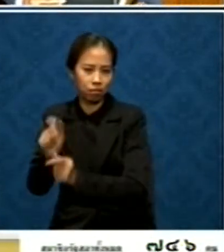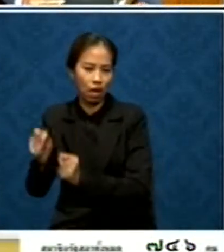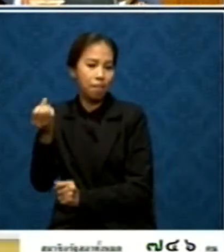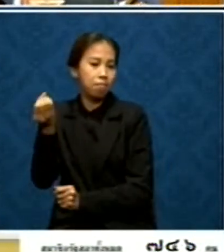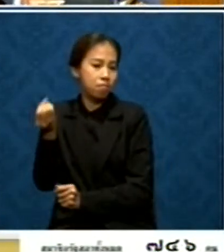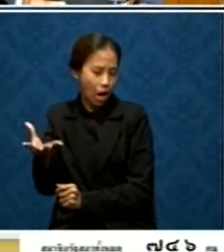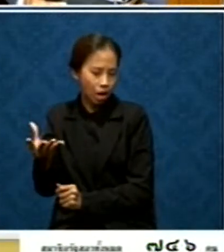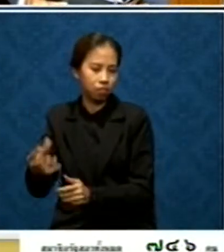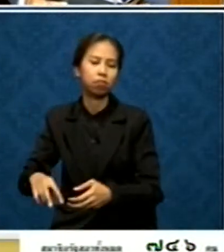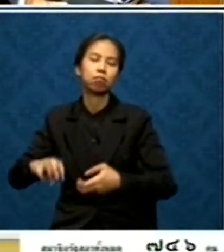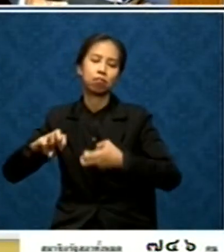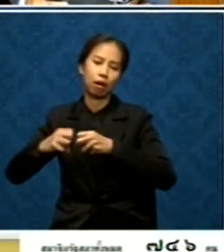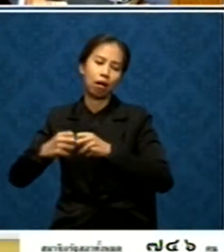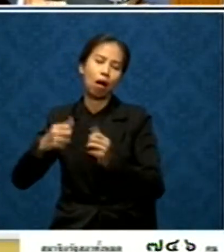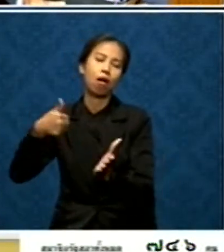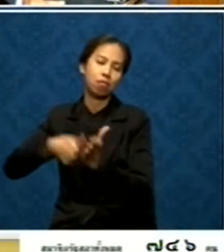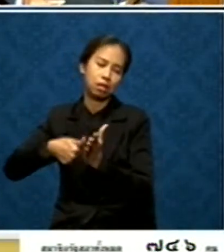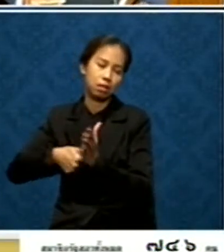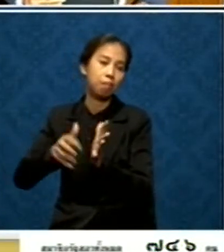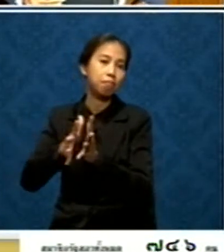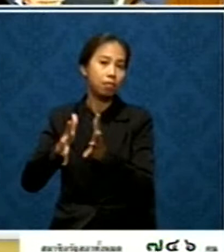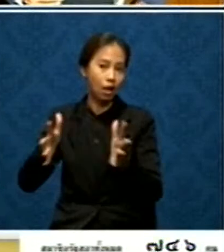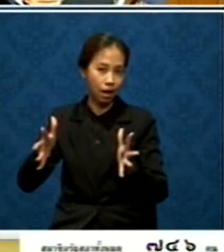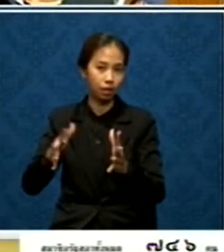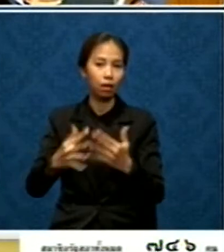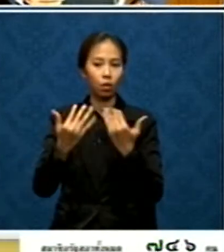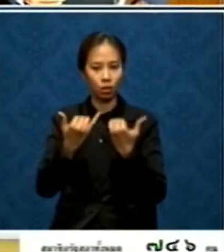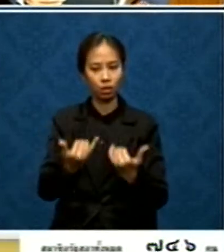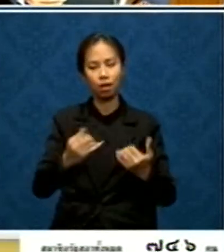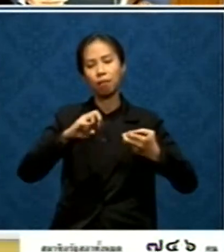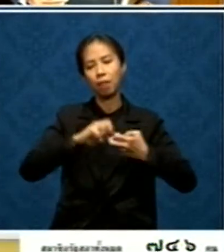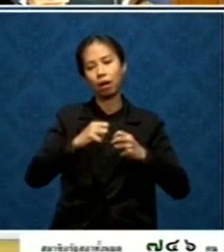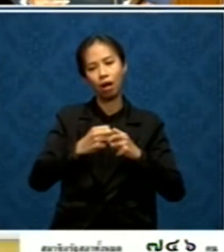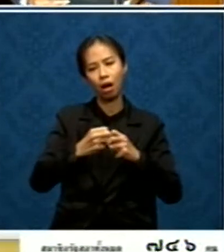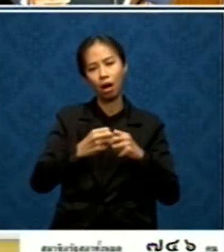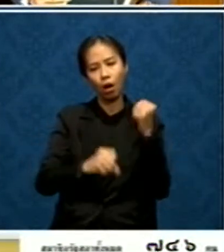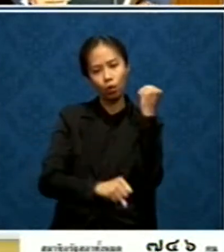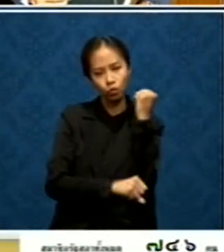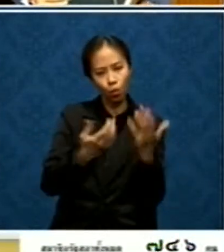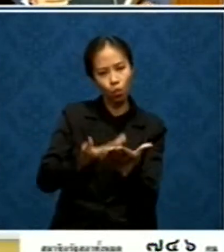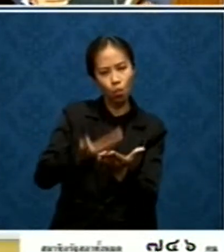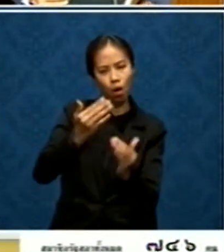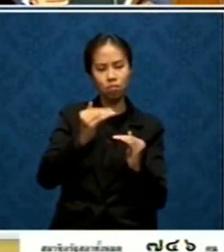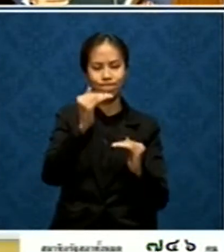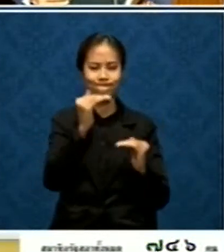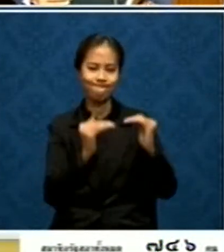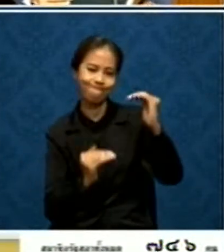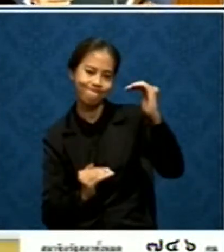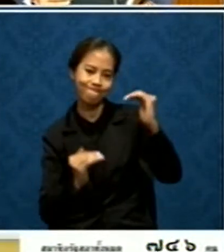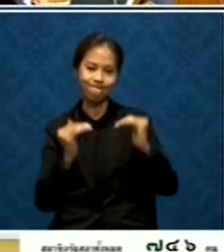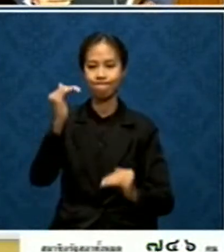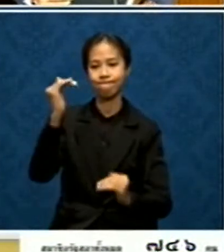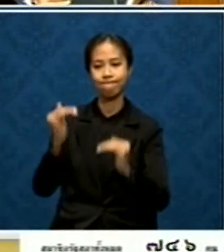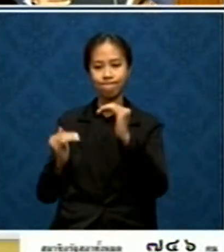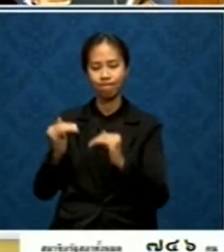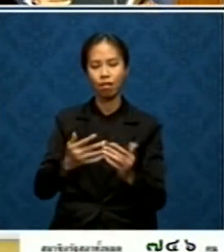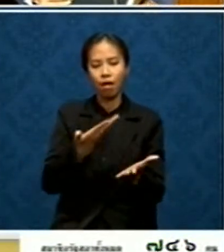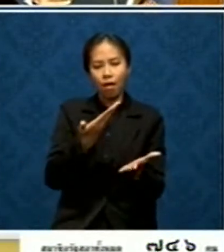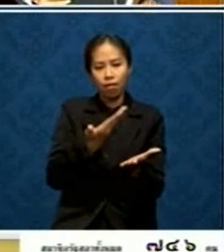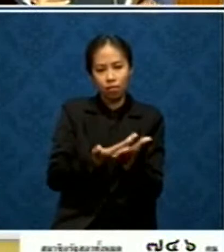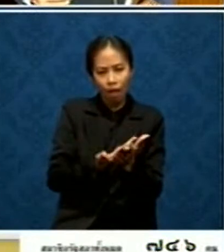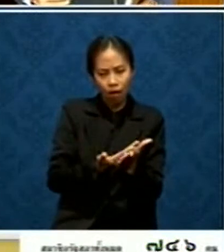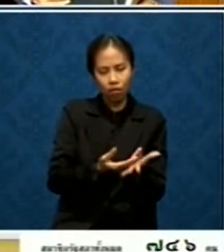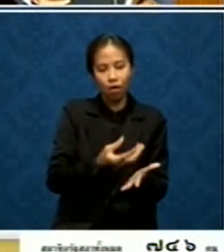เรื้อรังความเหลื่อมล้ำที่ทวีความรุนแรงขึ้นจนมีประชาชนที่มีรายได้ต่ำกว่าค่าเฉลี่ยที่รอการช่ว